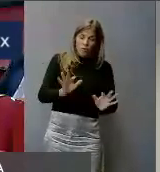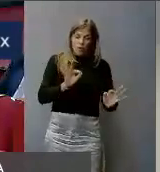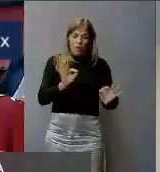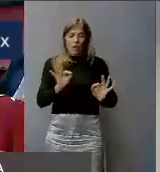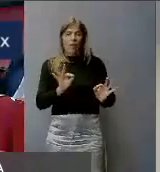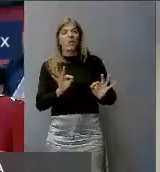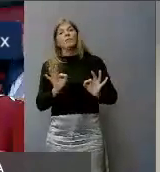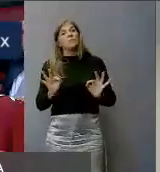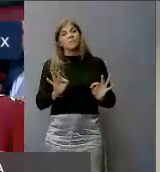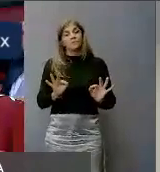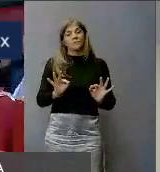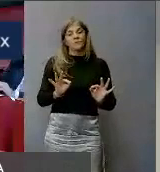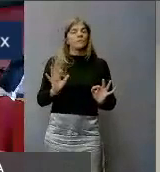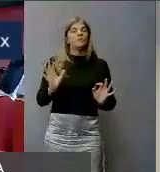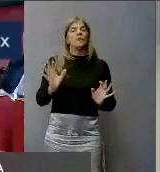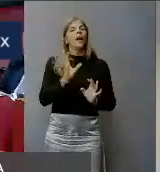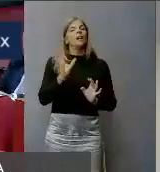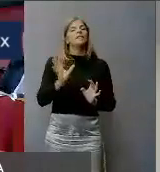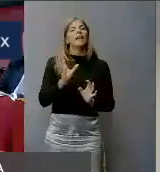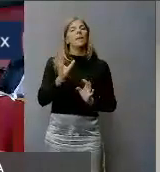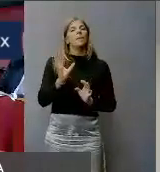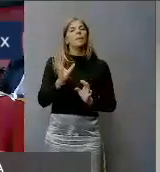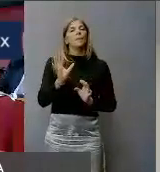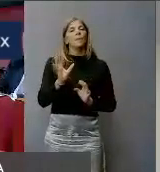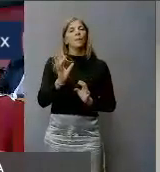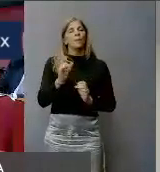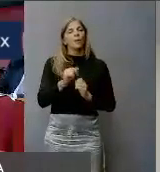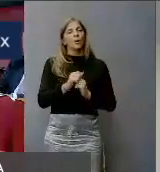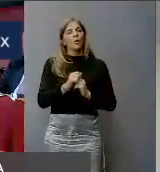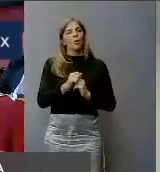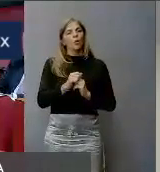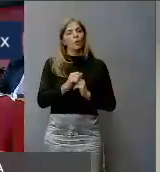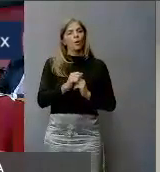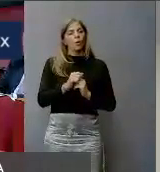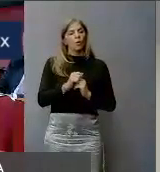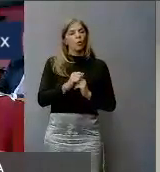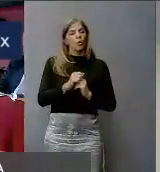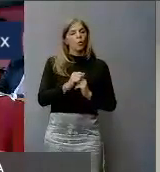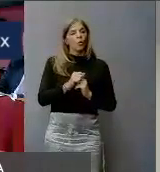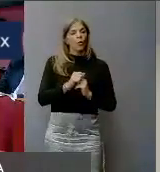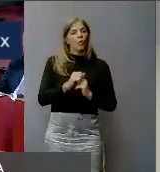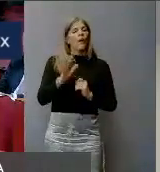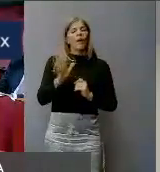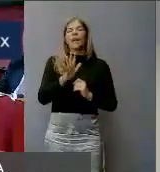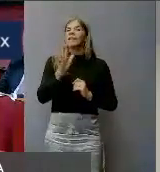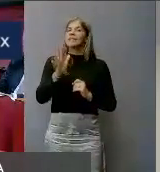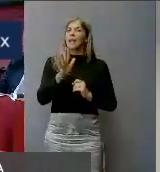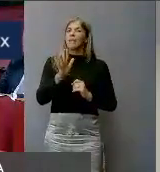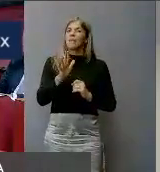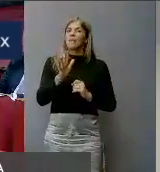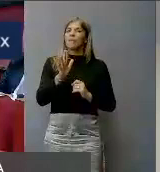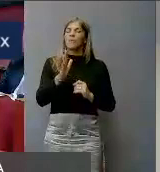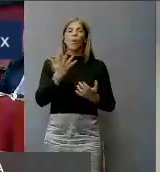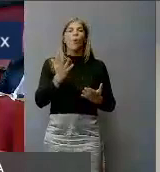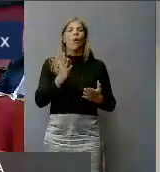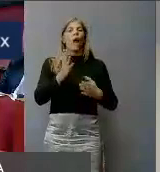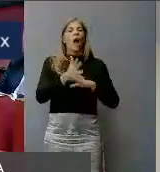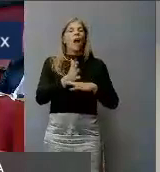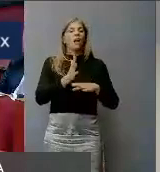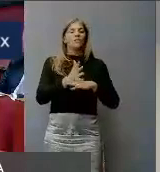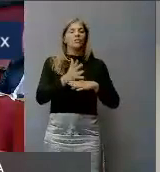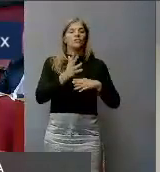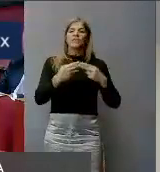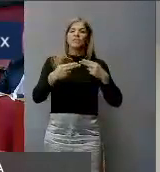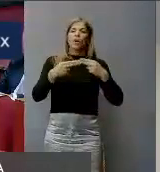quelle che sono le lenco per esempio una cosa che è diciamo gestita con lise sono l'accesso alle liste alle graduatorie per l'inserimento